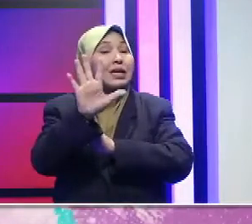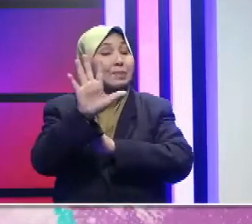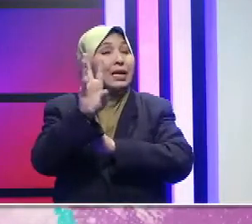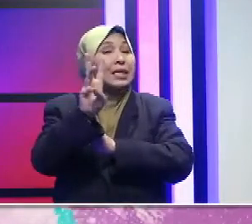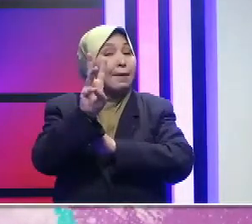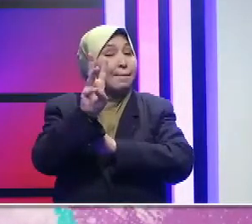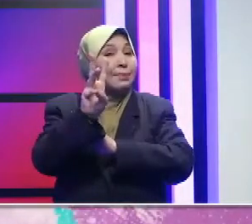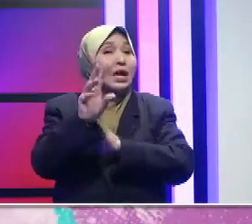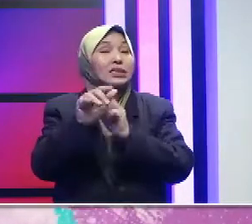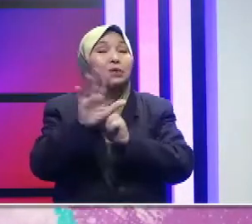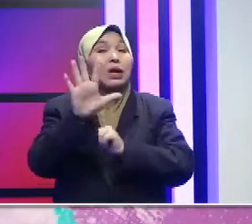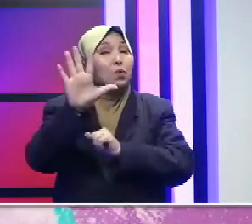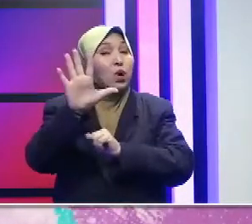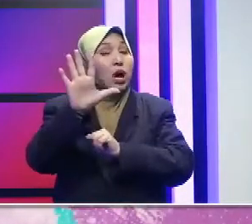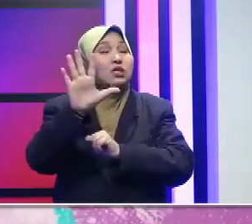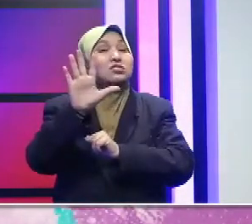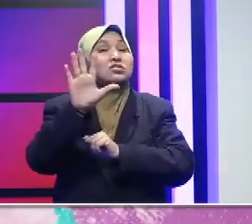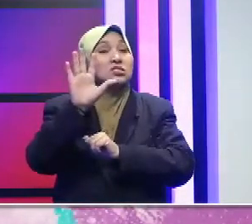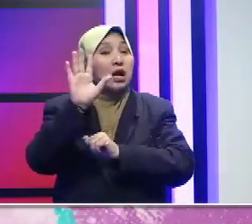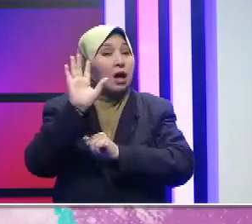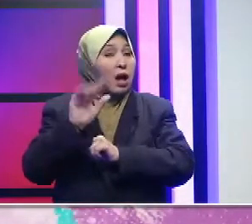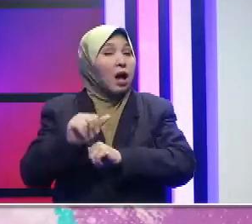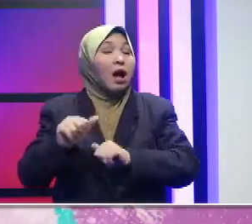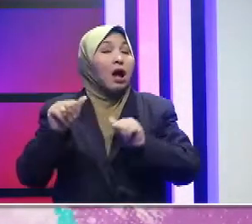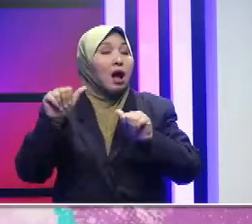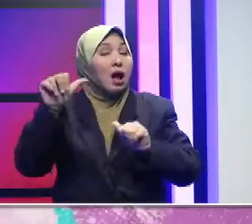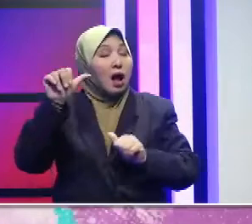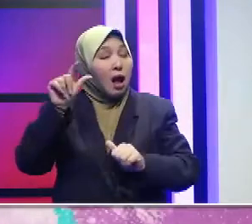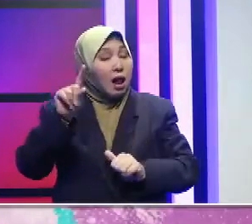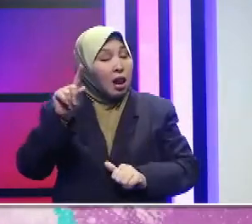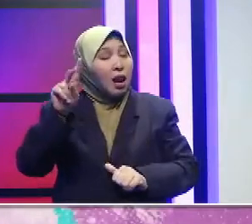6. Ataupun daripada buka kepada tutup.